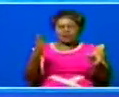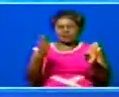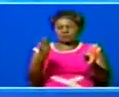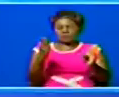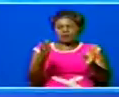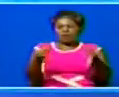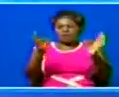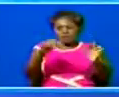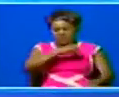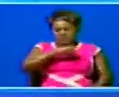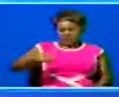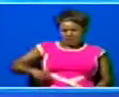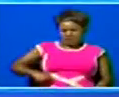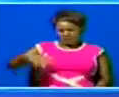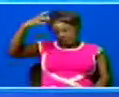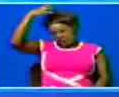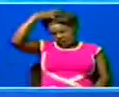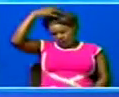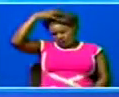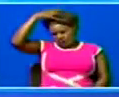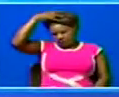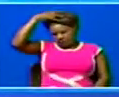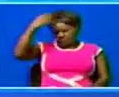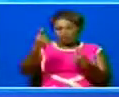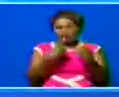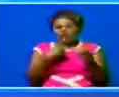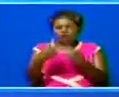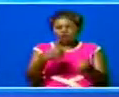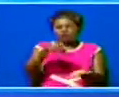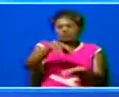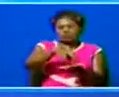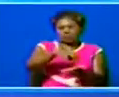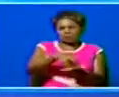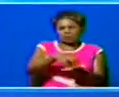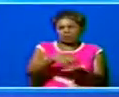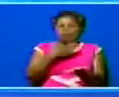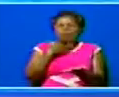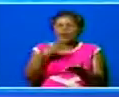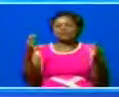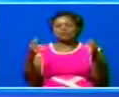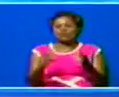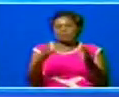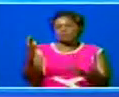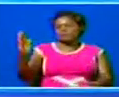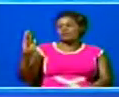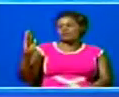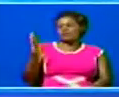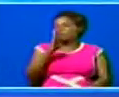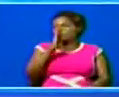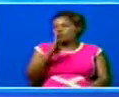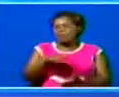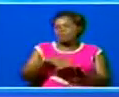usalama. Seneta wa Lamu Anwar Oleitiptip amezungumzia kisa hicho na kuvitaka vikosi usalama kuwa macho